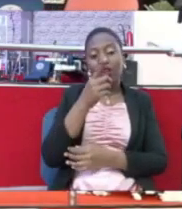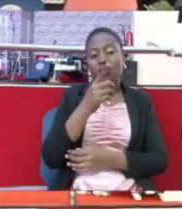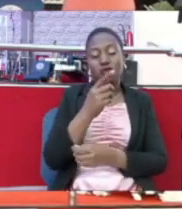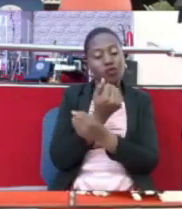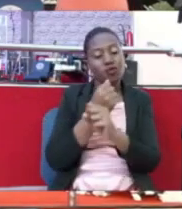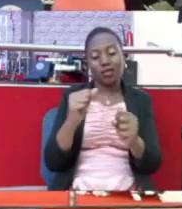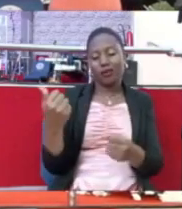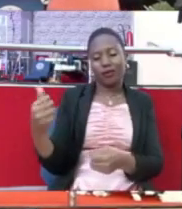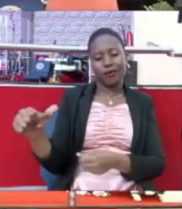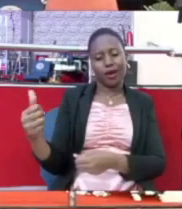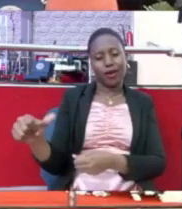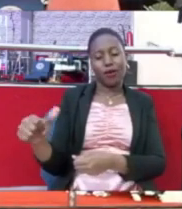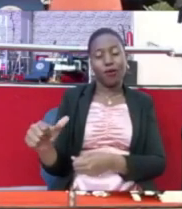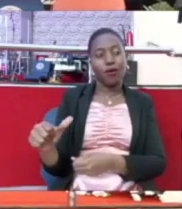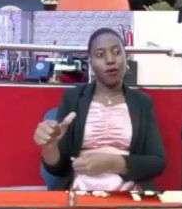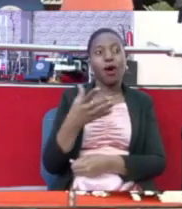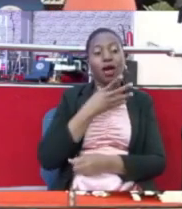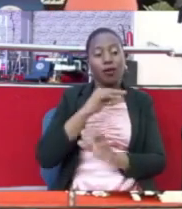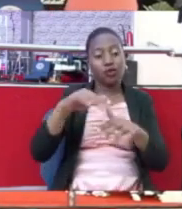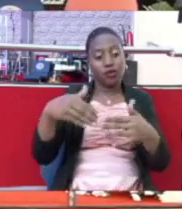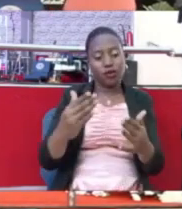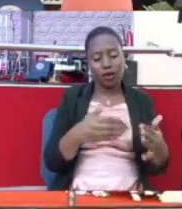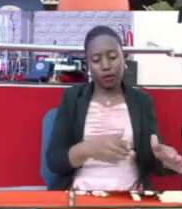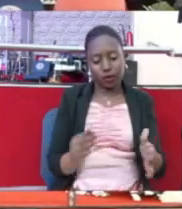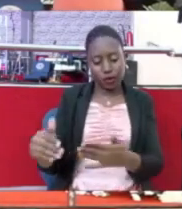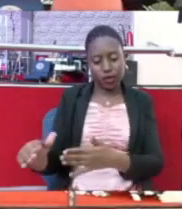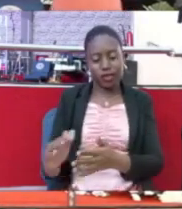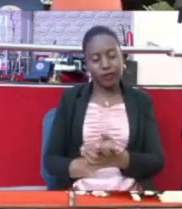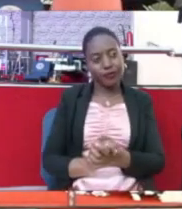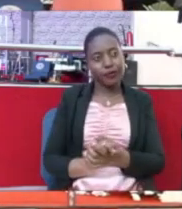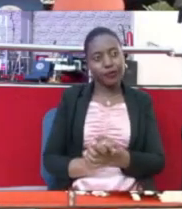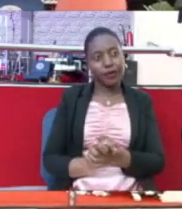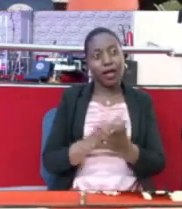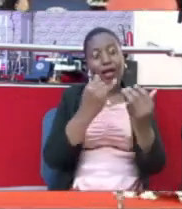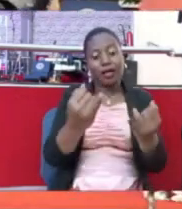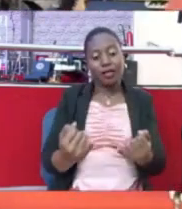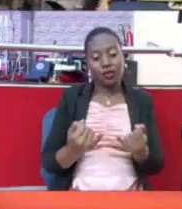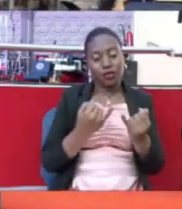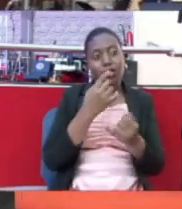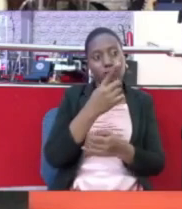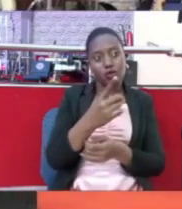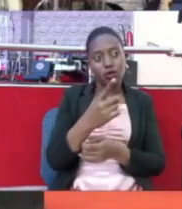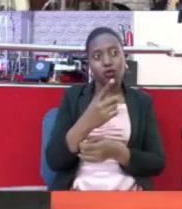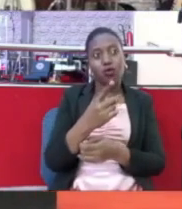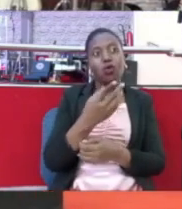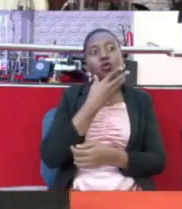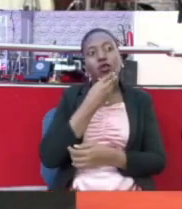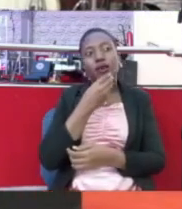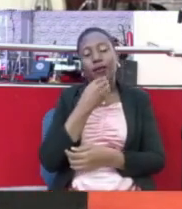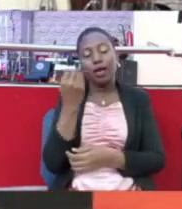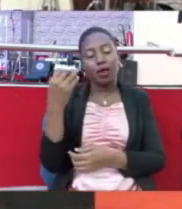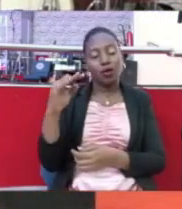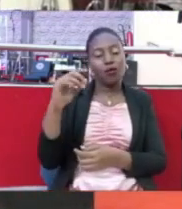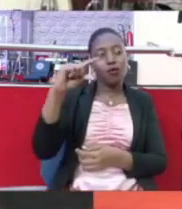Na hujaokoka. I want to give you an opportunity. Basi nataka nikupe nafasi hii. I want to introduce you to this man of Galilee that I knew, Jesus